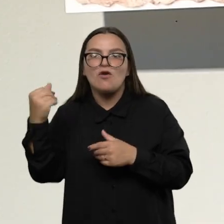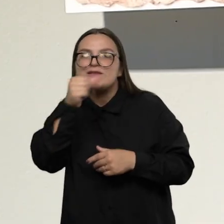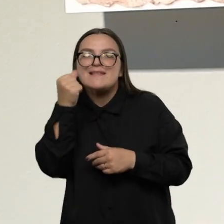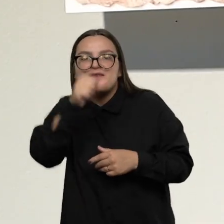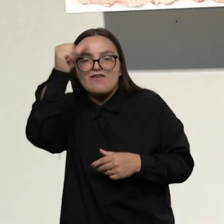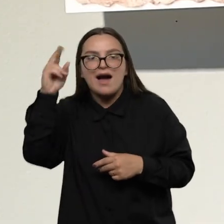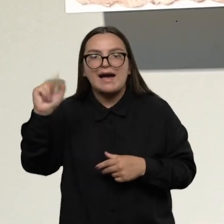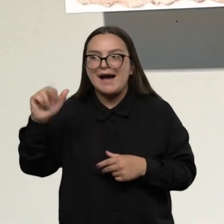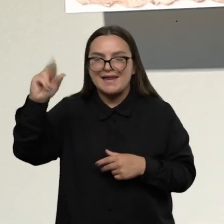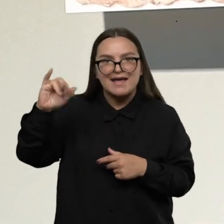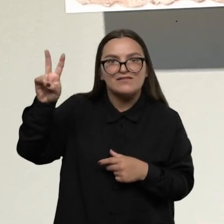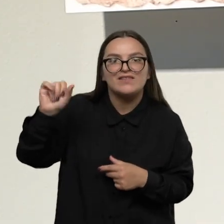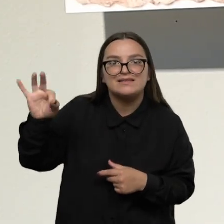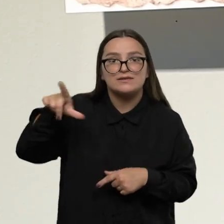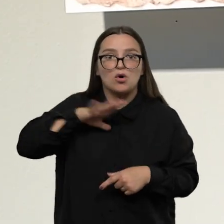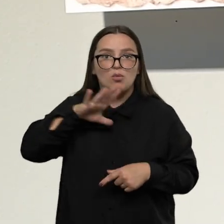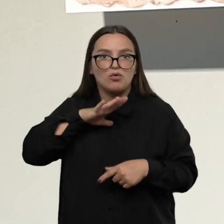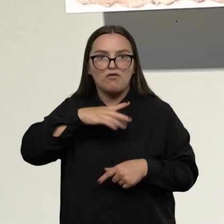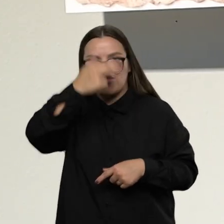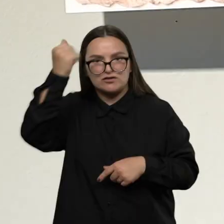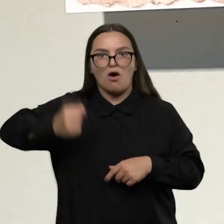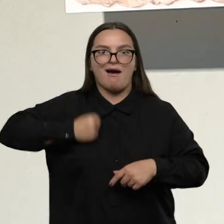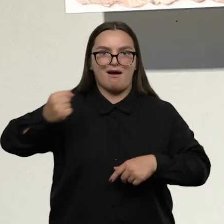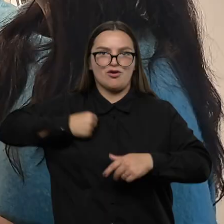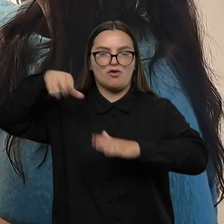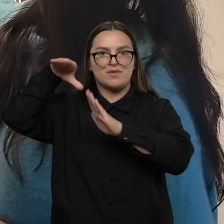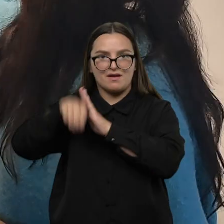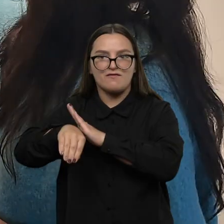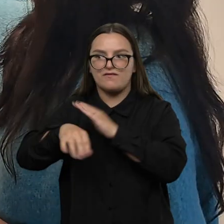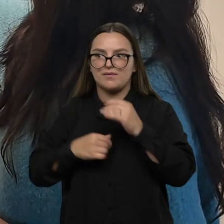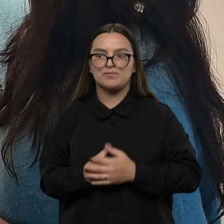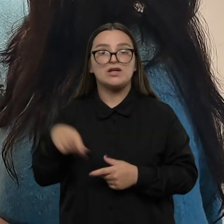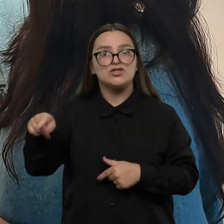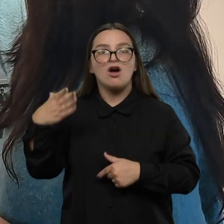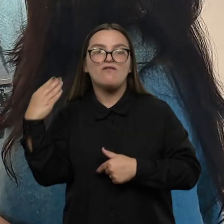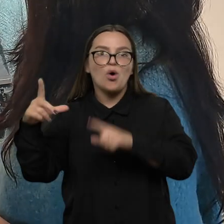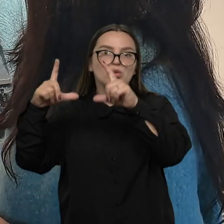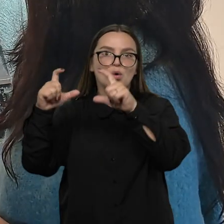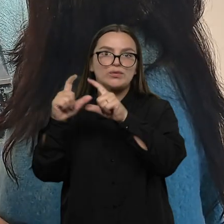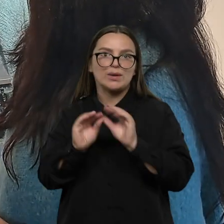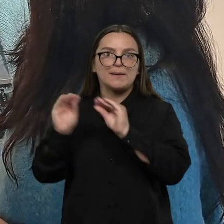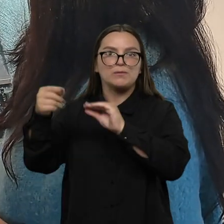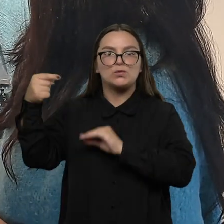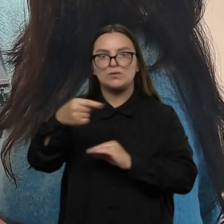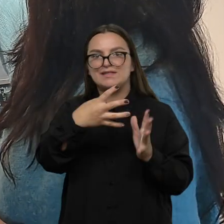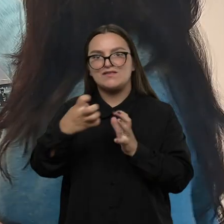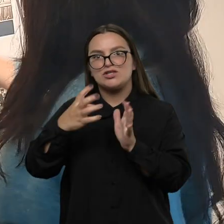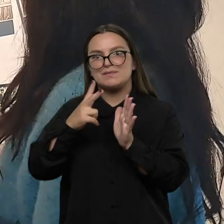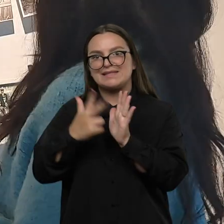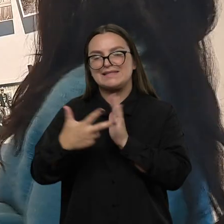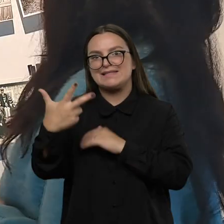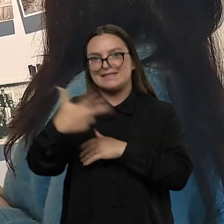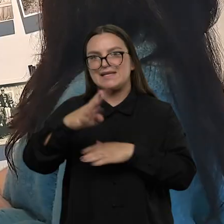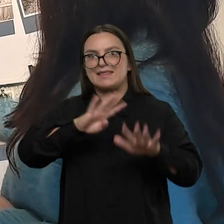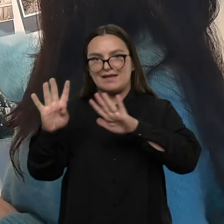kareivis. Slapyvardas kareivis. Taip, jisai buvo Lietuvos kariuomenės karininkas. Tai čia jo yra nuotrauka,